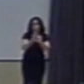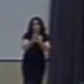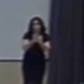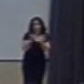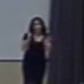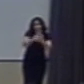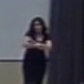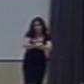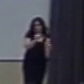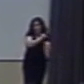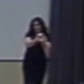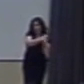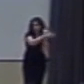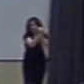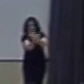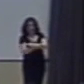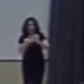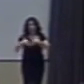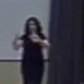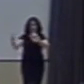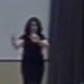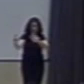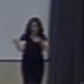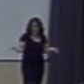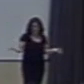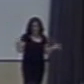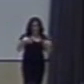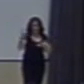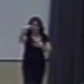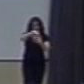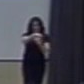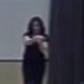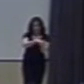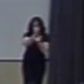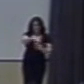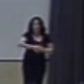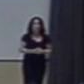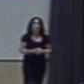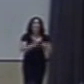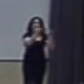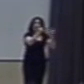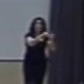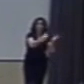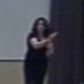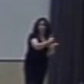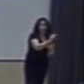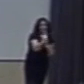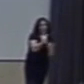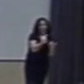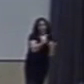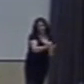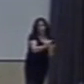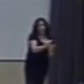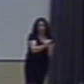un feedback, no? I que això cal posar-ho en valor. I bueno, parlem de les dificultats de les empreses periodístiques tradicionals per trobar els models de